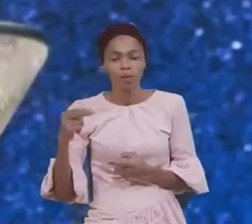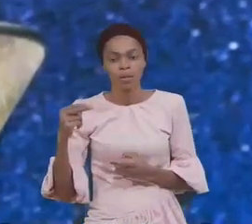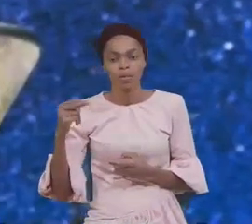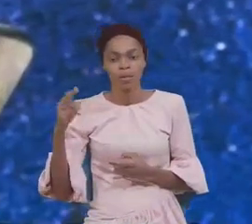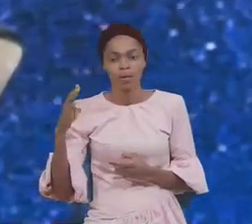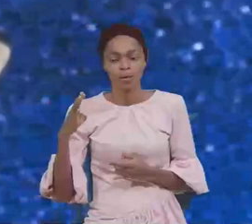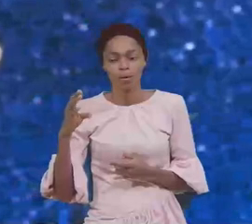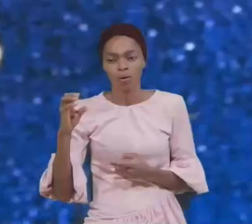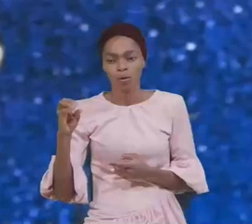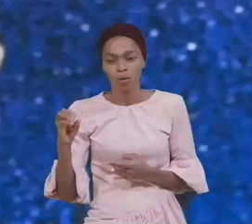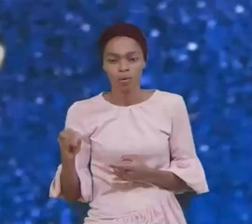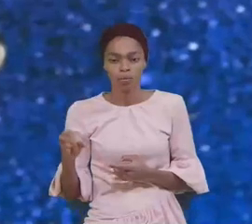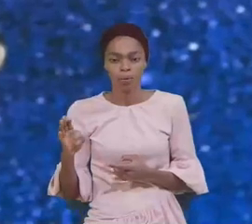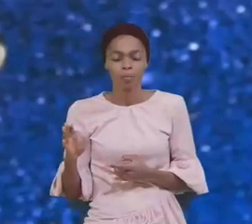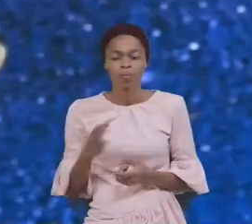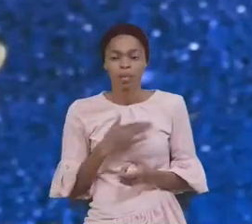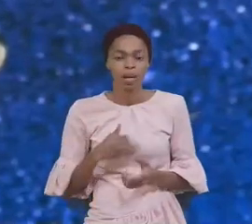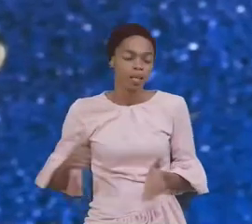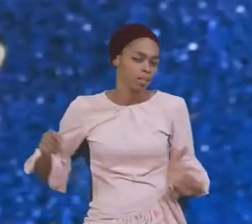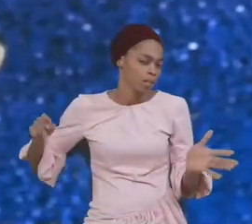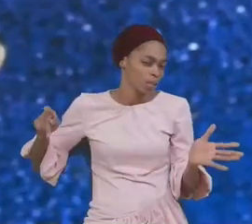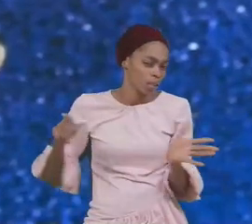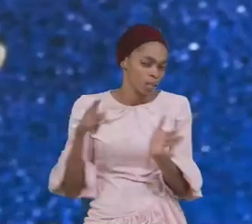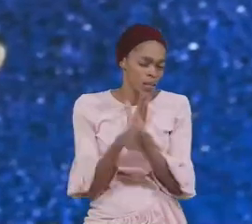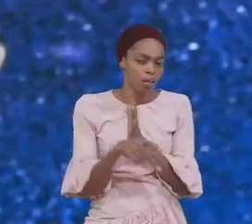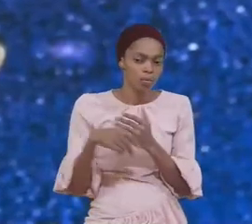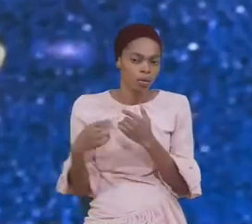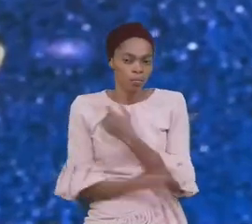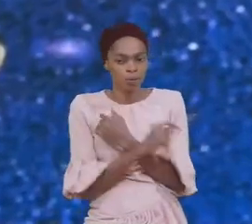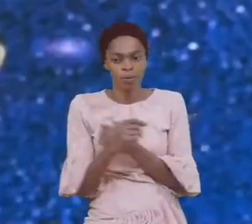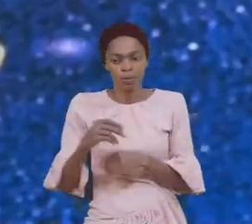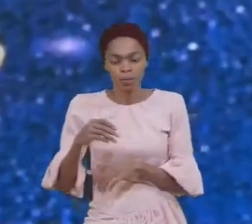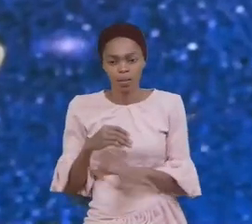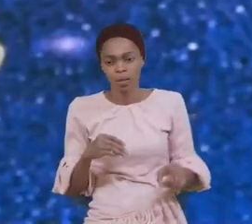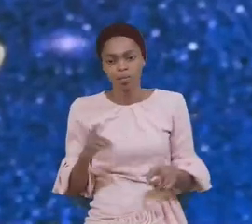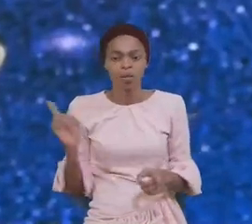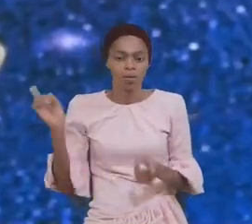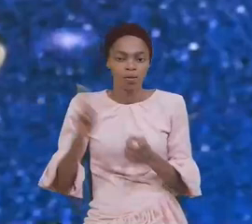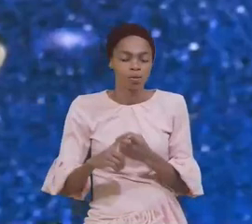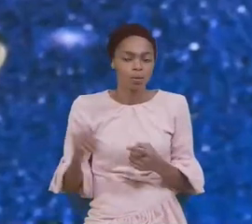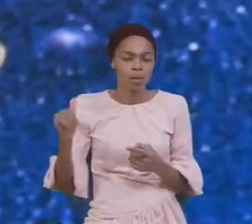et les battit jusqu'à Azeka et à